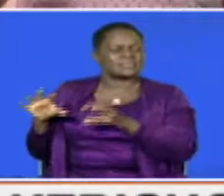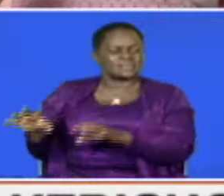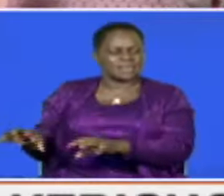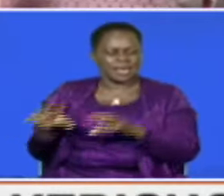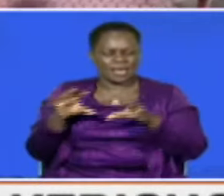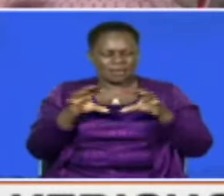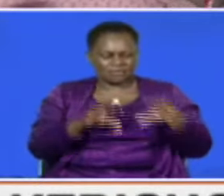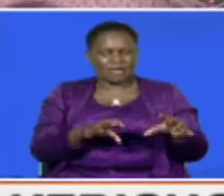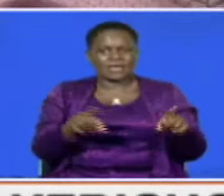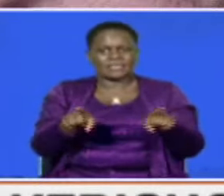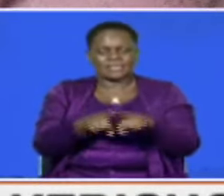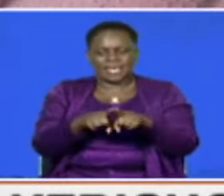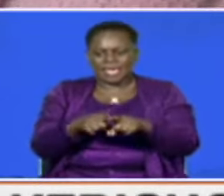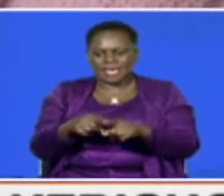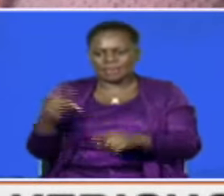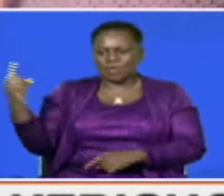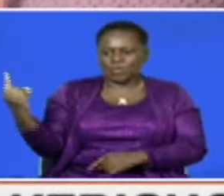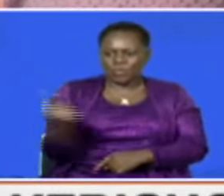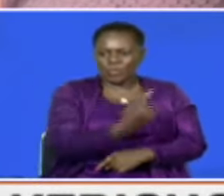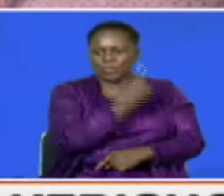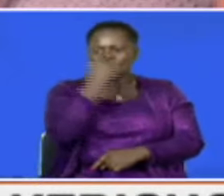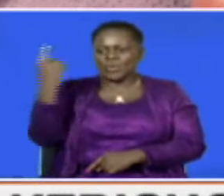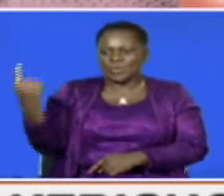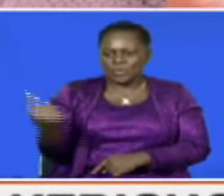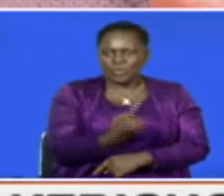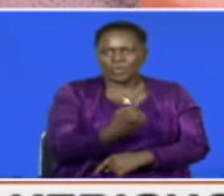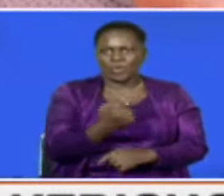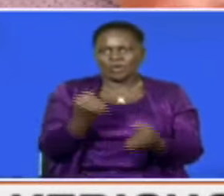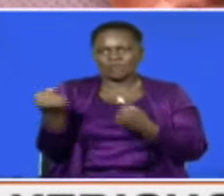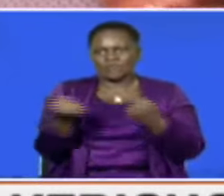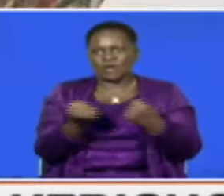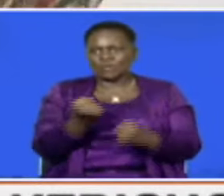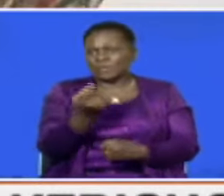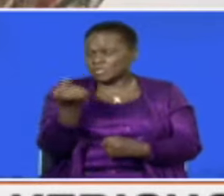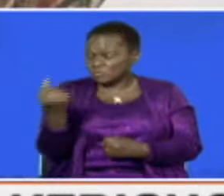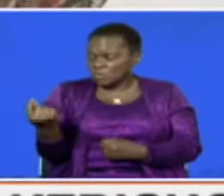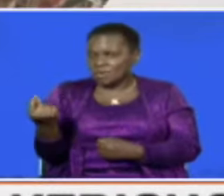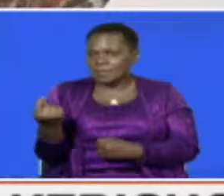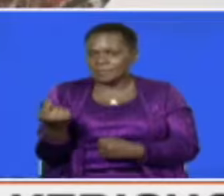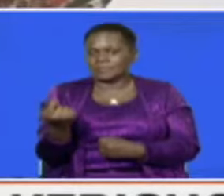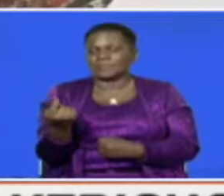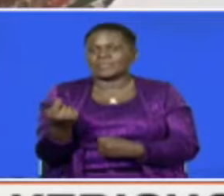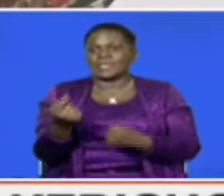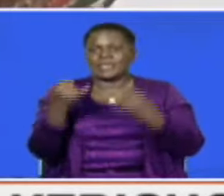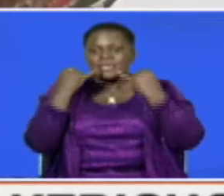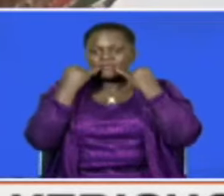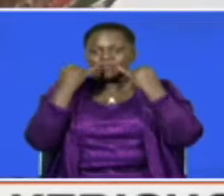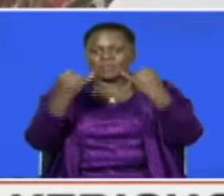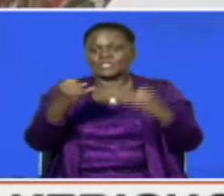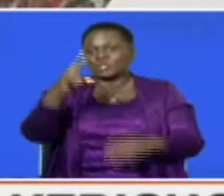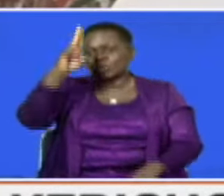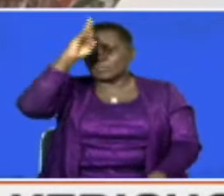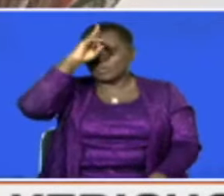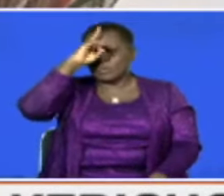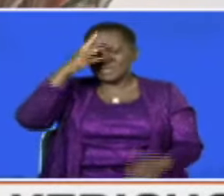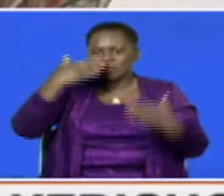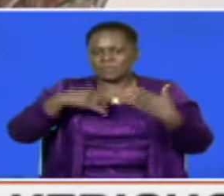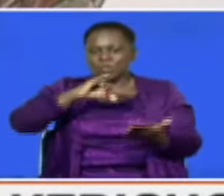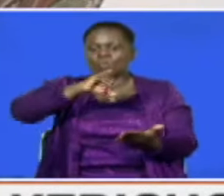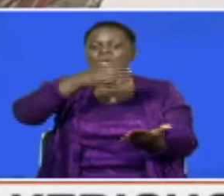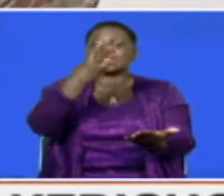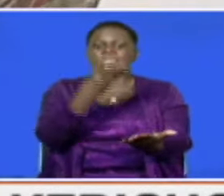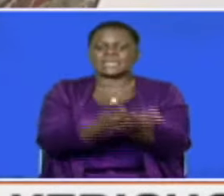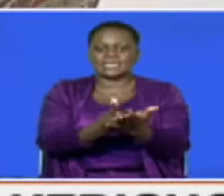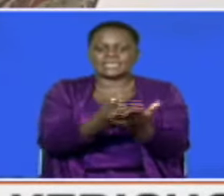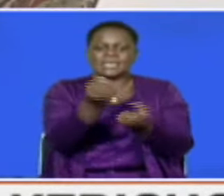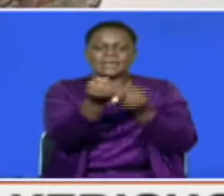sasa sisi hata kama wenye wanapita hapa ama wenye nini watu wa magari ndogo ndogo. Kulingana na taarifa ya polisi na walioshuhudia,